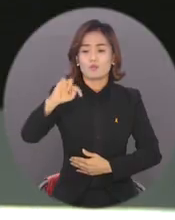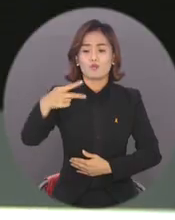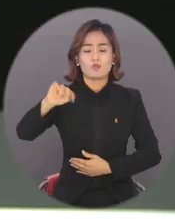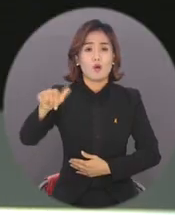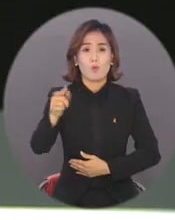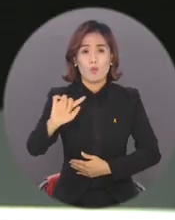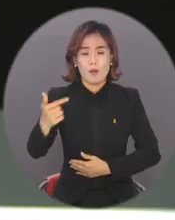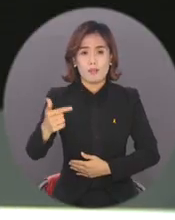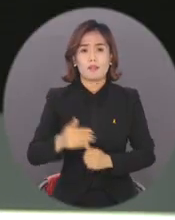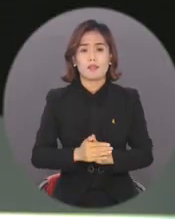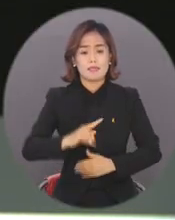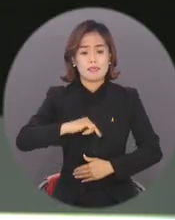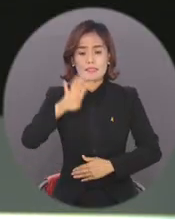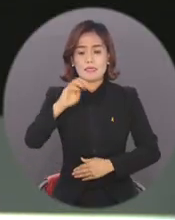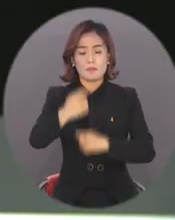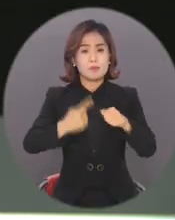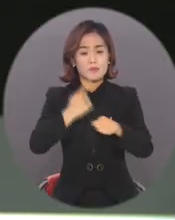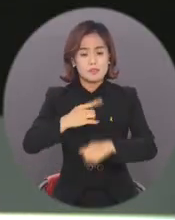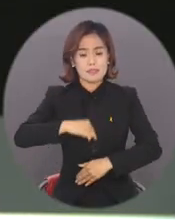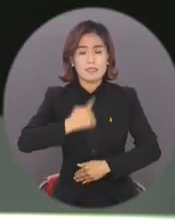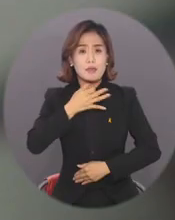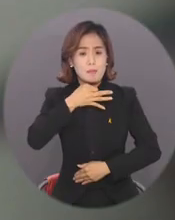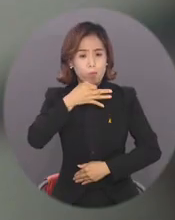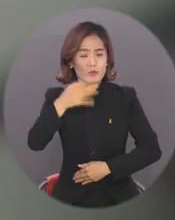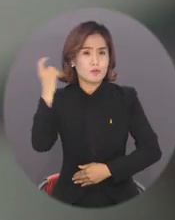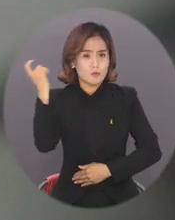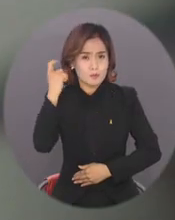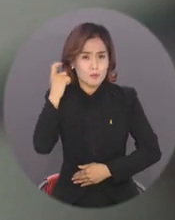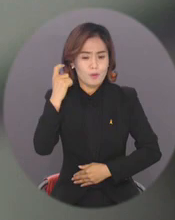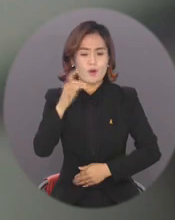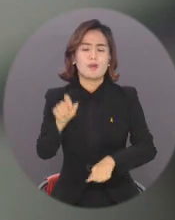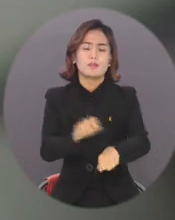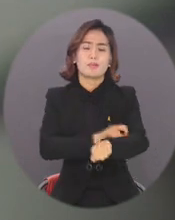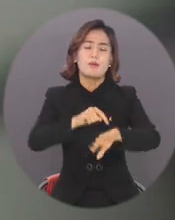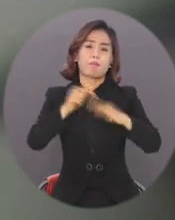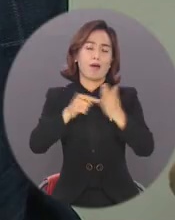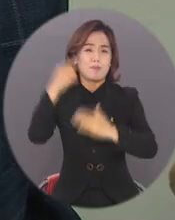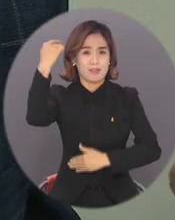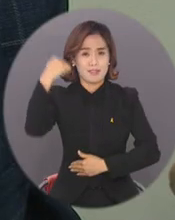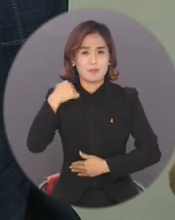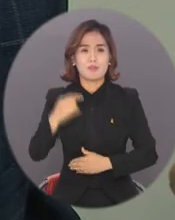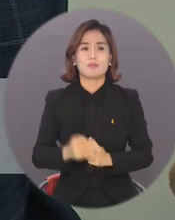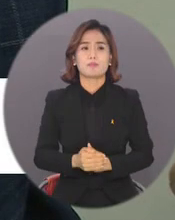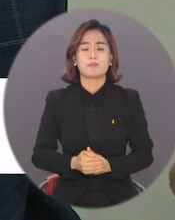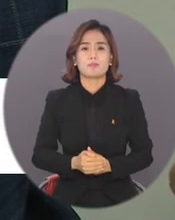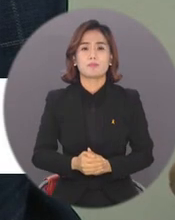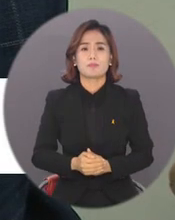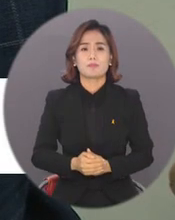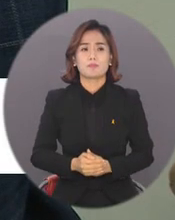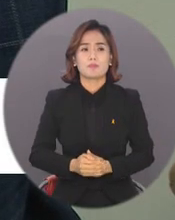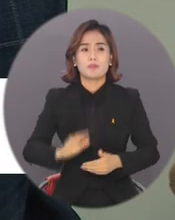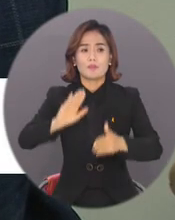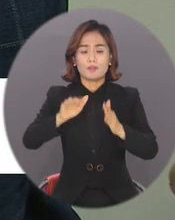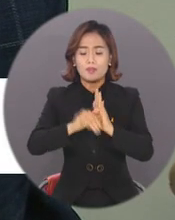씨. 41년 전 자신의 목소리를 마주하며 남다른 소회를 느낍니다. 그때